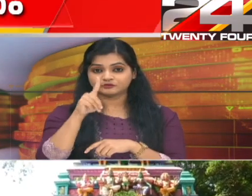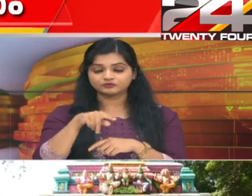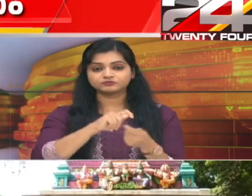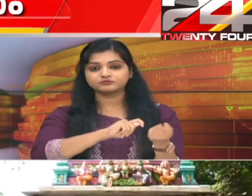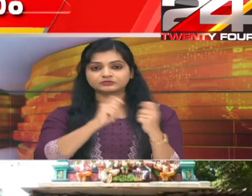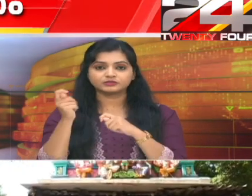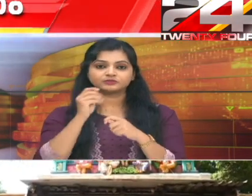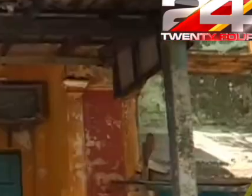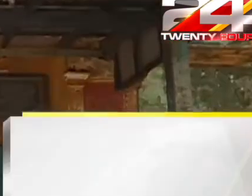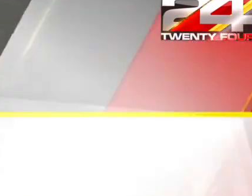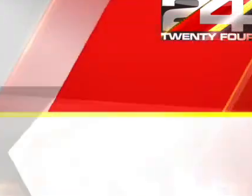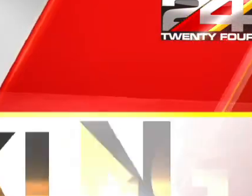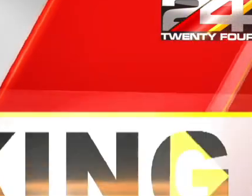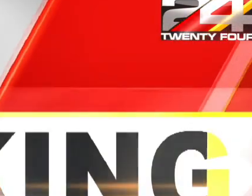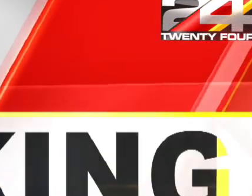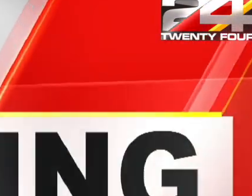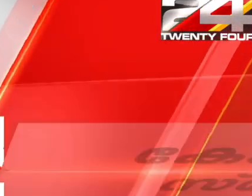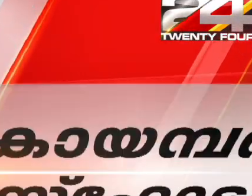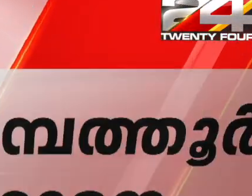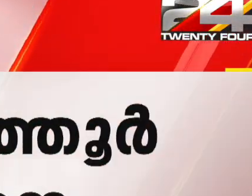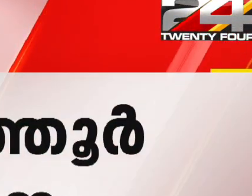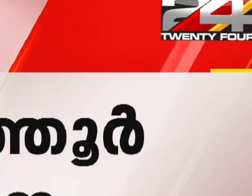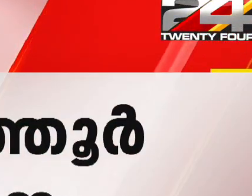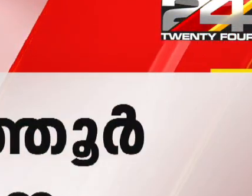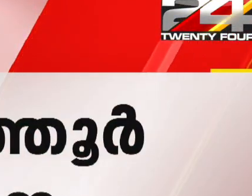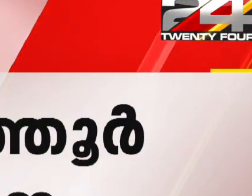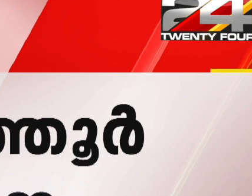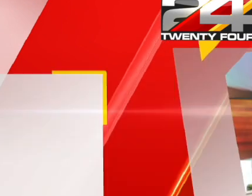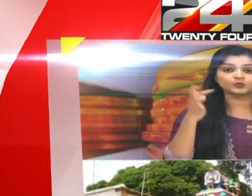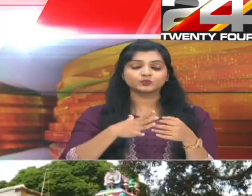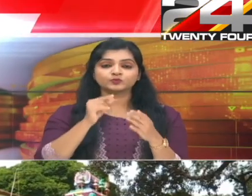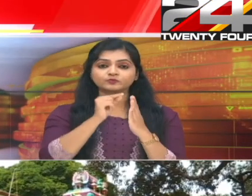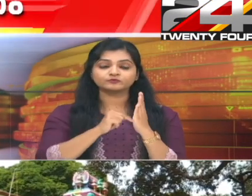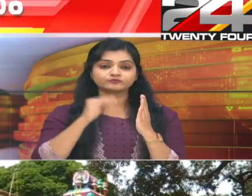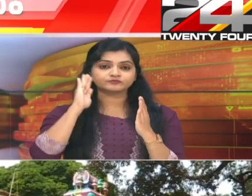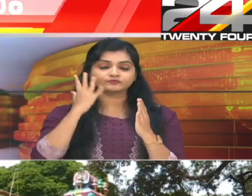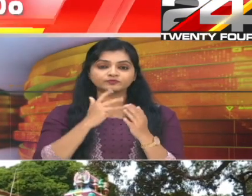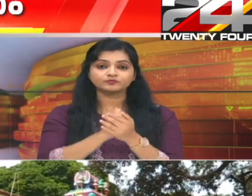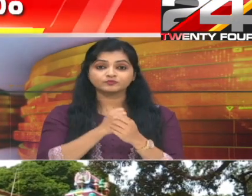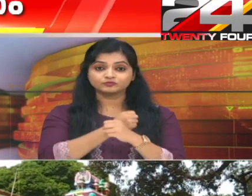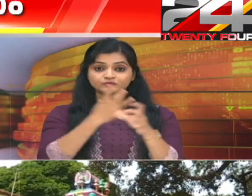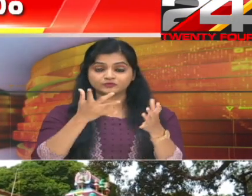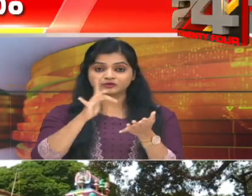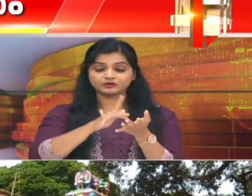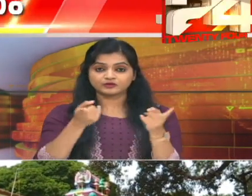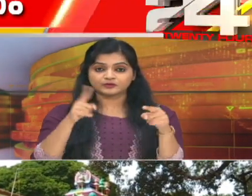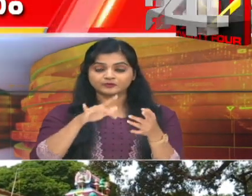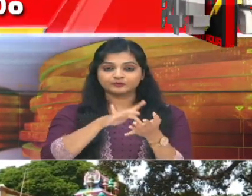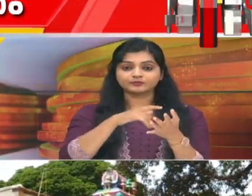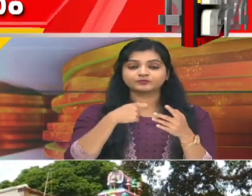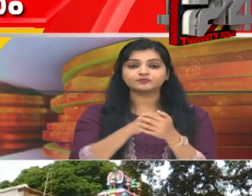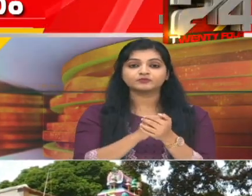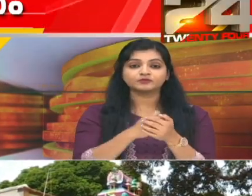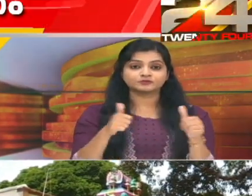മാറ്റിവെച്ചിരിക്കുന്നു. കോയമ്പത്തൂർ സ്ഫോടന കേസുമായി ബന്ധപ്പെട്ട മറ്റൊരു പുതിയ വിവരം കൂടി ഇപ്പോൾ പുറത്തു വരുന്നുണ്ട്. ഈ സ്ഫോടനം നടന്ന കോട്ടയം ഈശ്വരൻ കോവിൽ